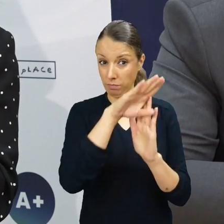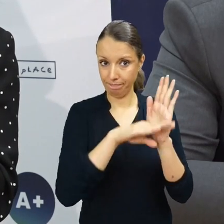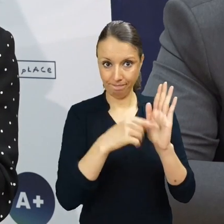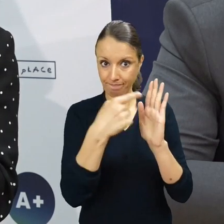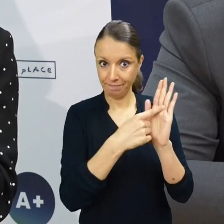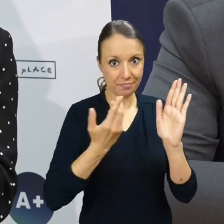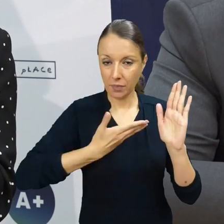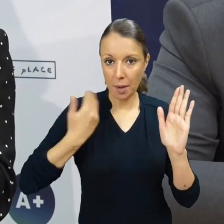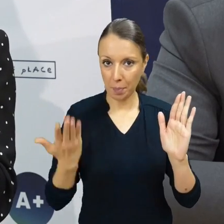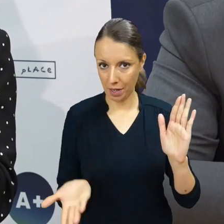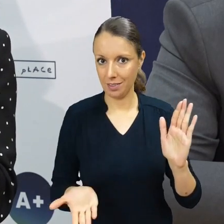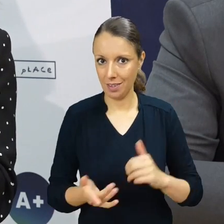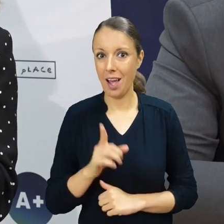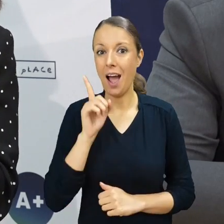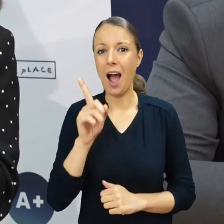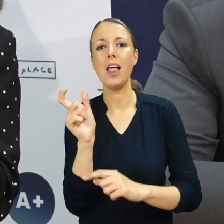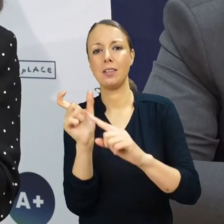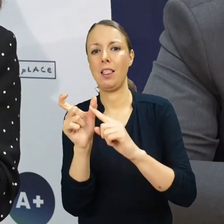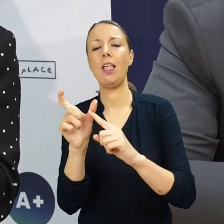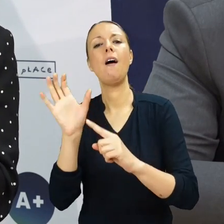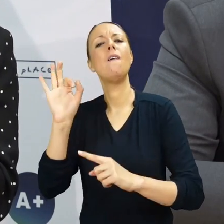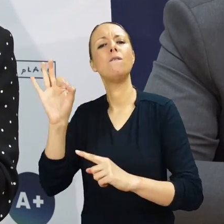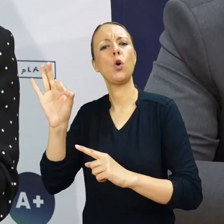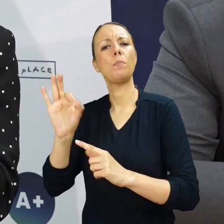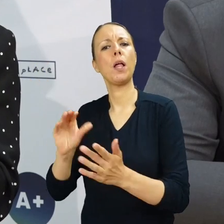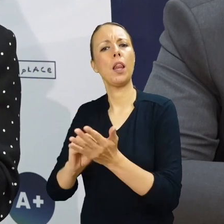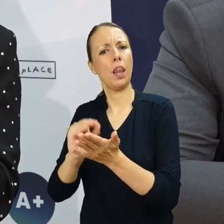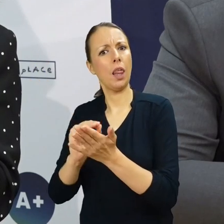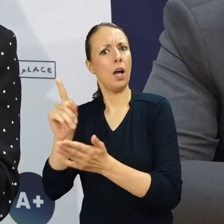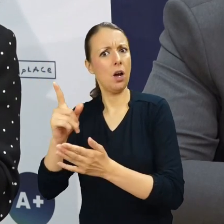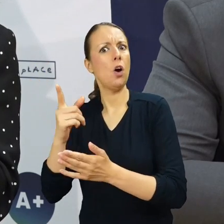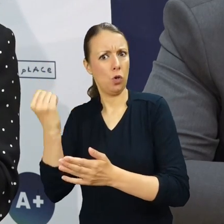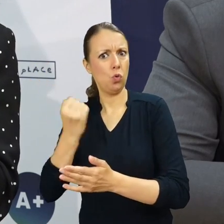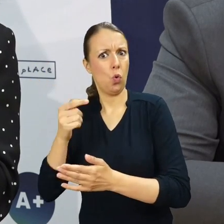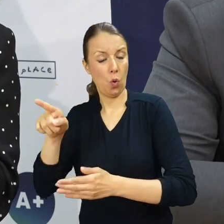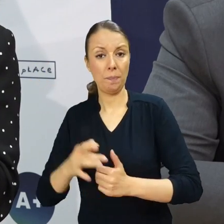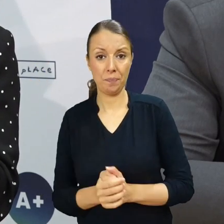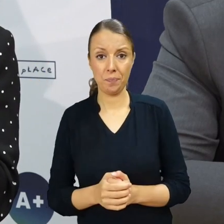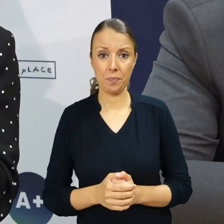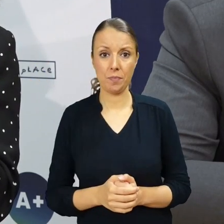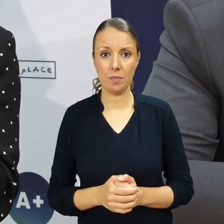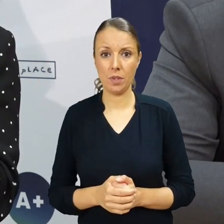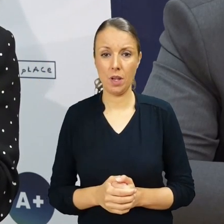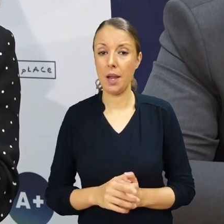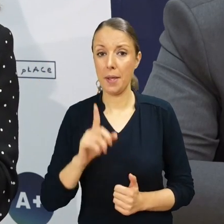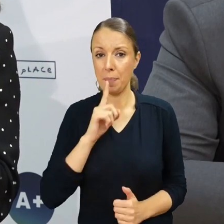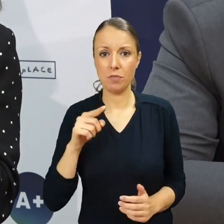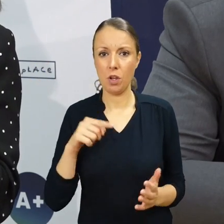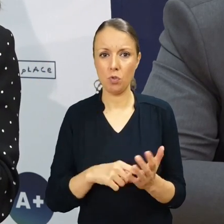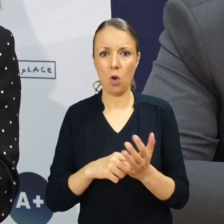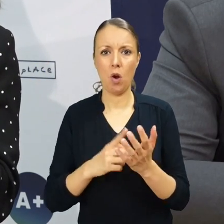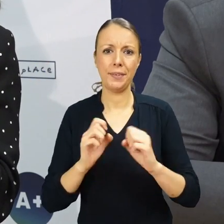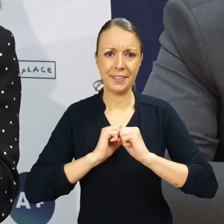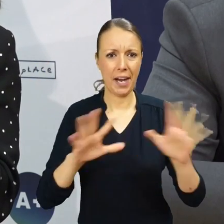natomiast znajdują się w praktyce i one są nieostre. Można je właściwie powołać